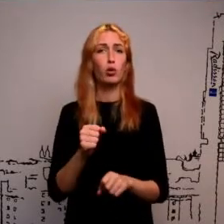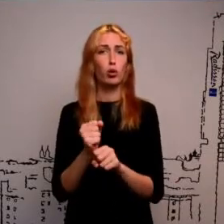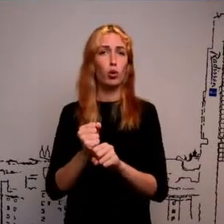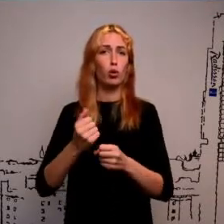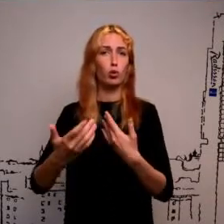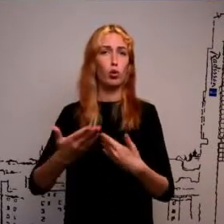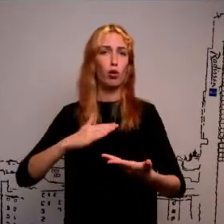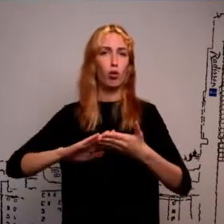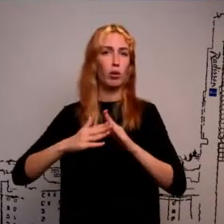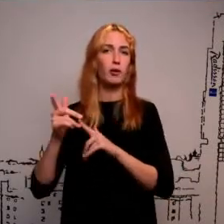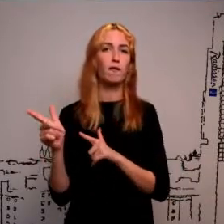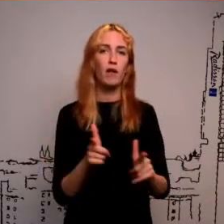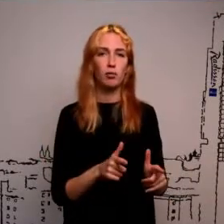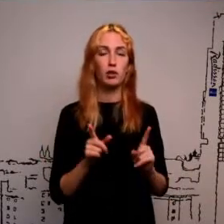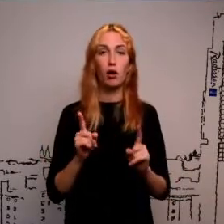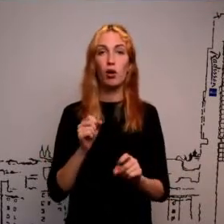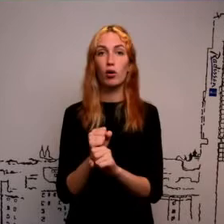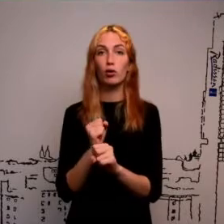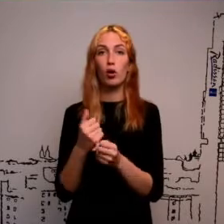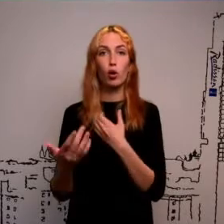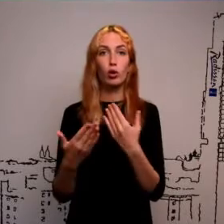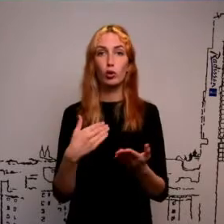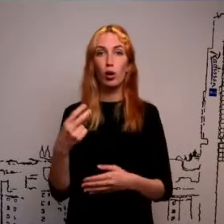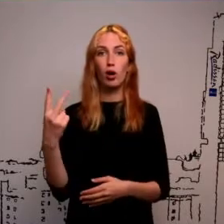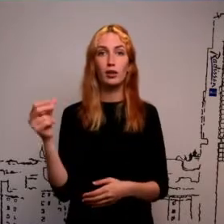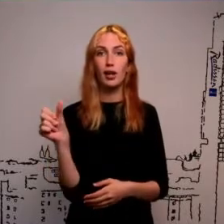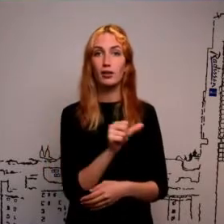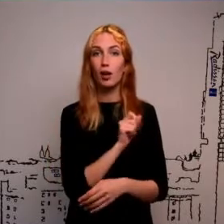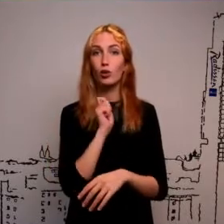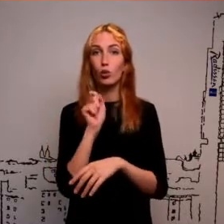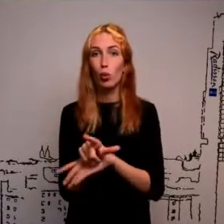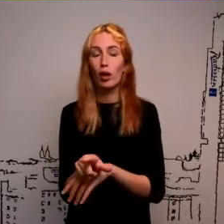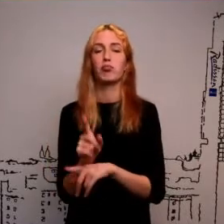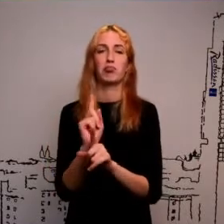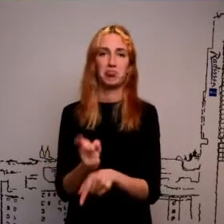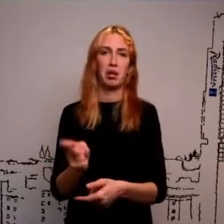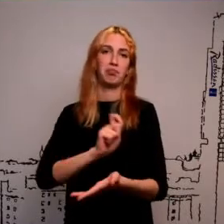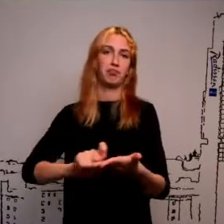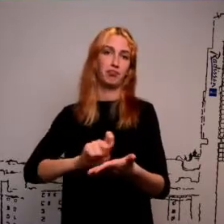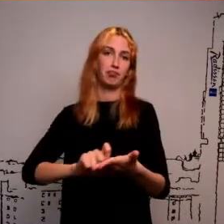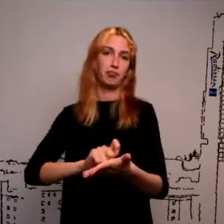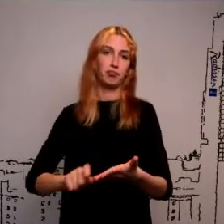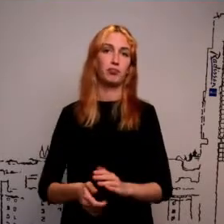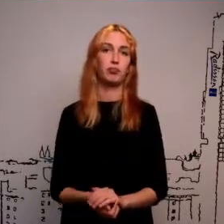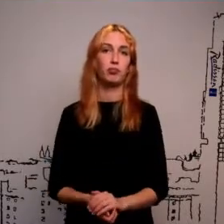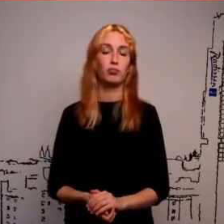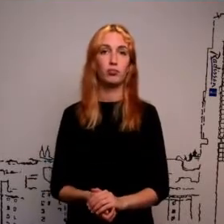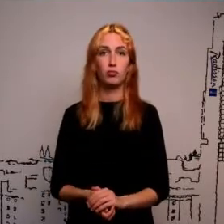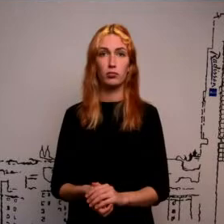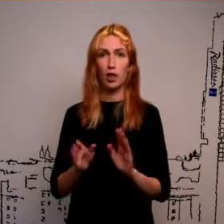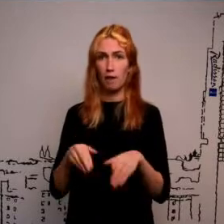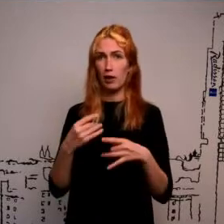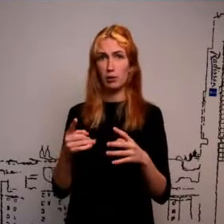leppinud, aga kui see töösuhe on ikkagi üle kahe nädala, siis tuleb see ka kirjalikult ära vormistada. Kas võib olla ka lihtsalt